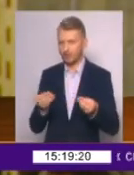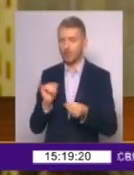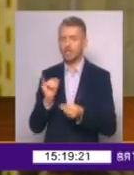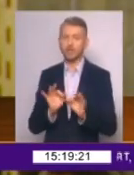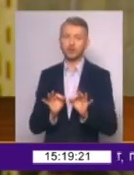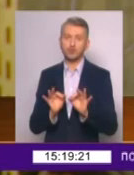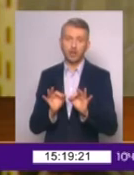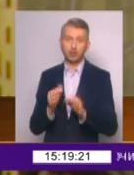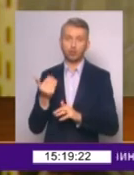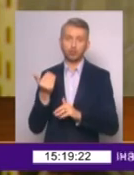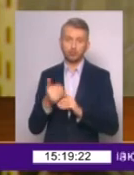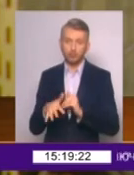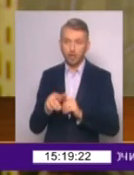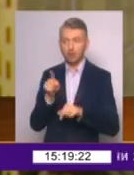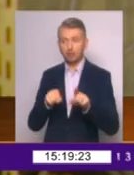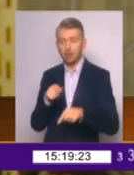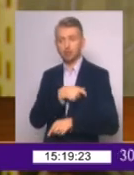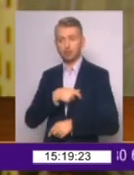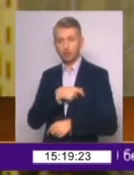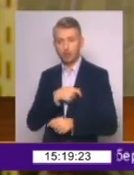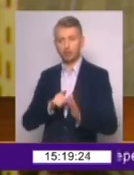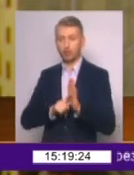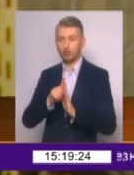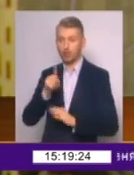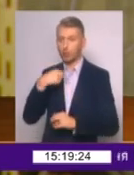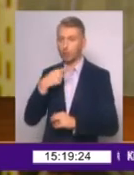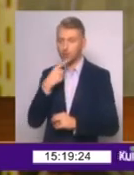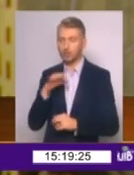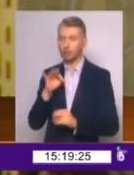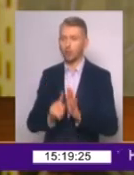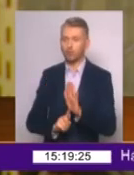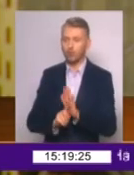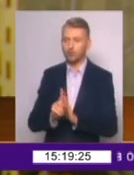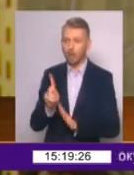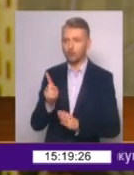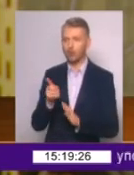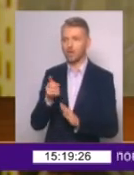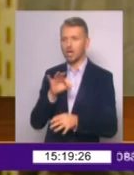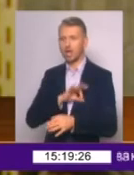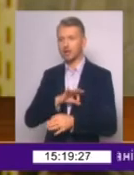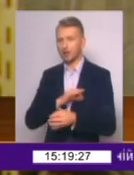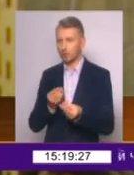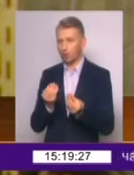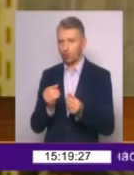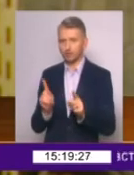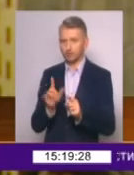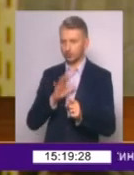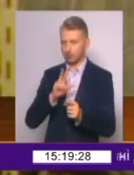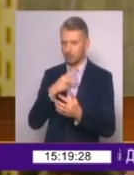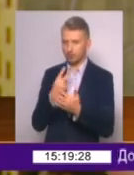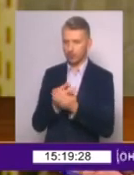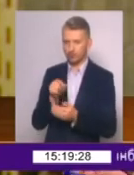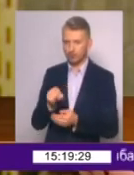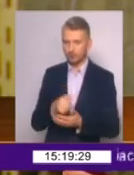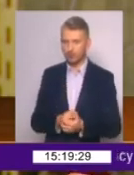звичайно, вже деякі депутати починають говорити про початок реалізації коштів, які були передбачені на окрузі. Чи